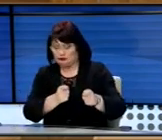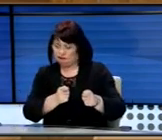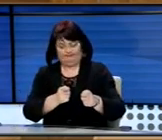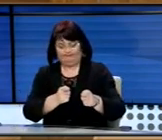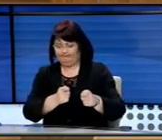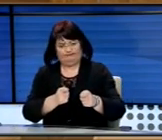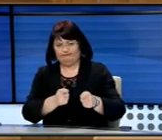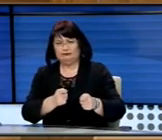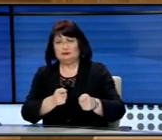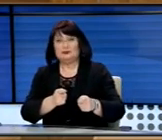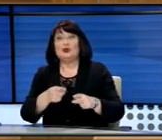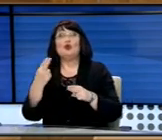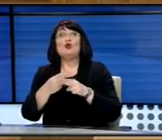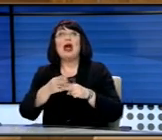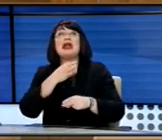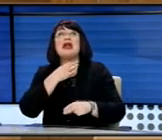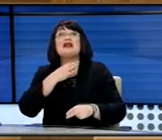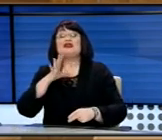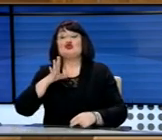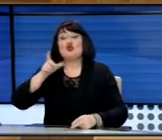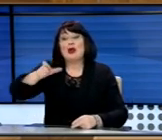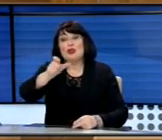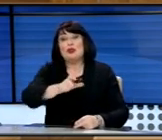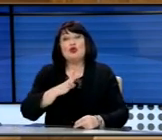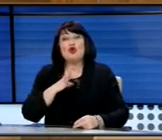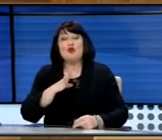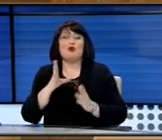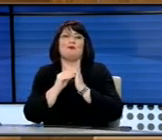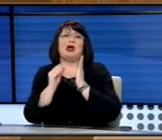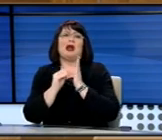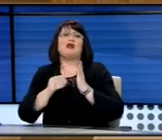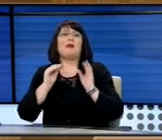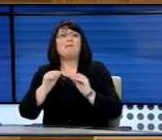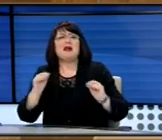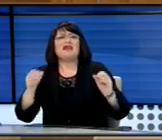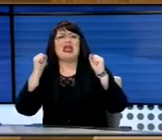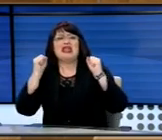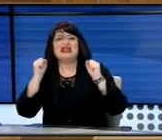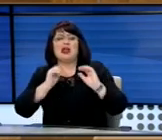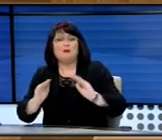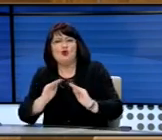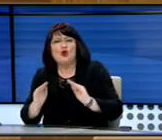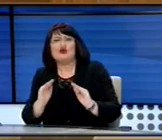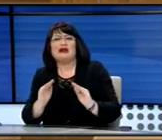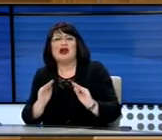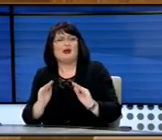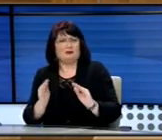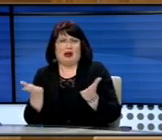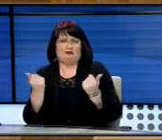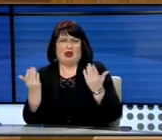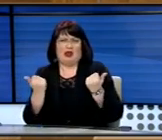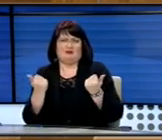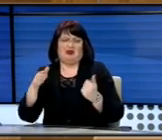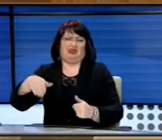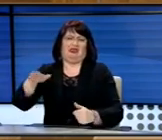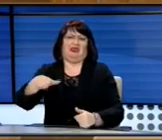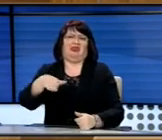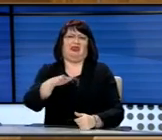που αφορούν σε κρίσιμες λαϊκές ανάγκες. Χαρακτηριστικό παράδειγμα η παιδεία, η υγεία, η πρόνοια που υποβαθμίζονται όλο